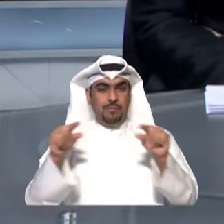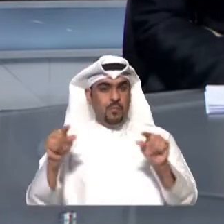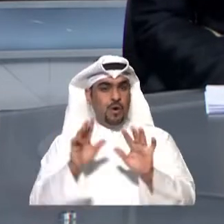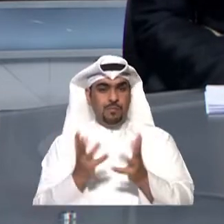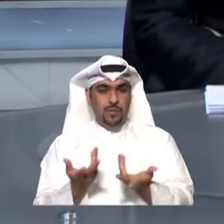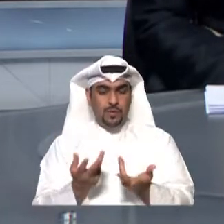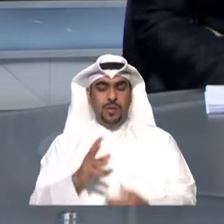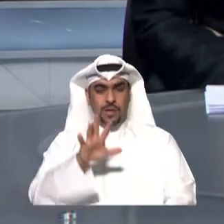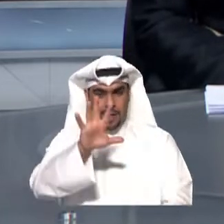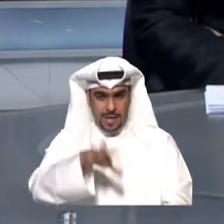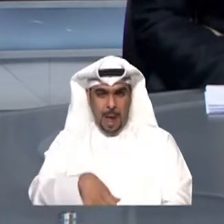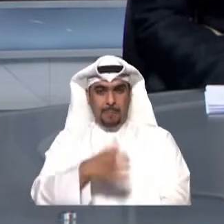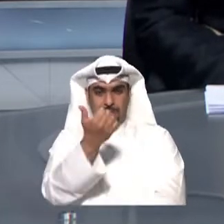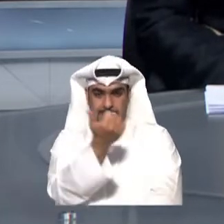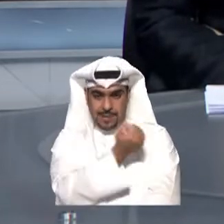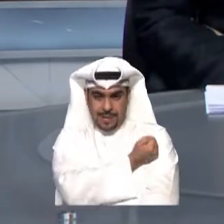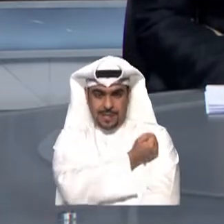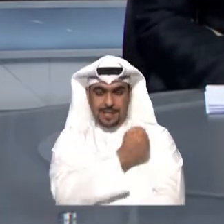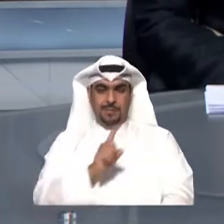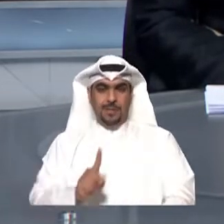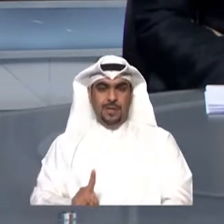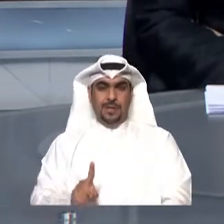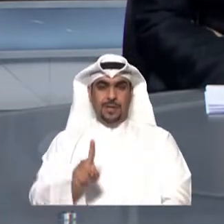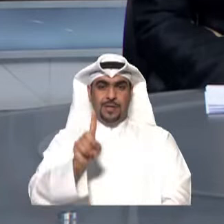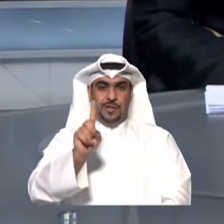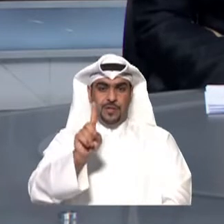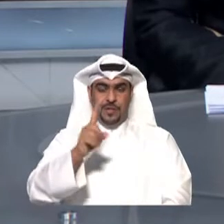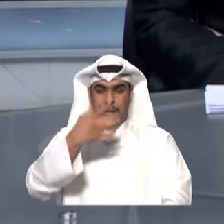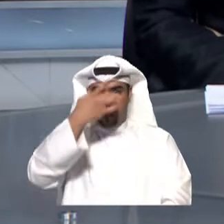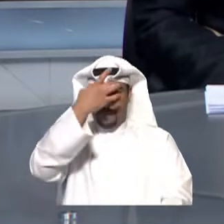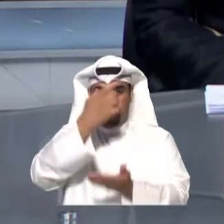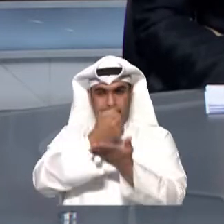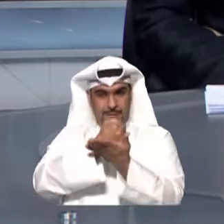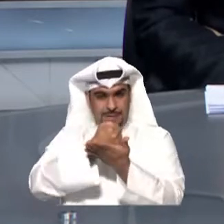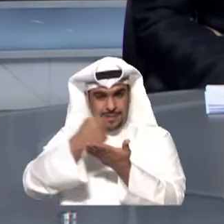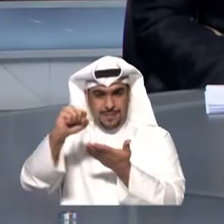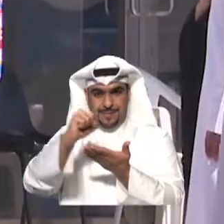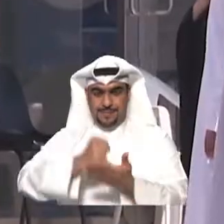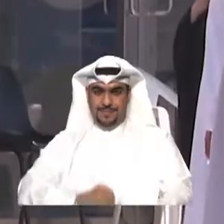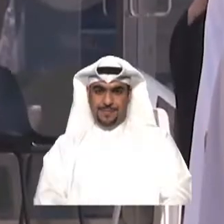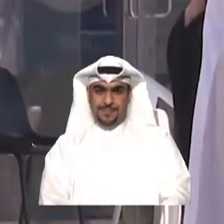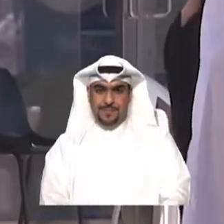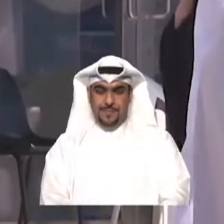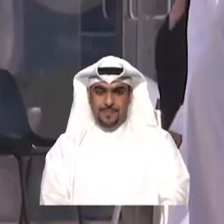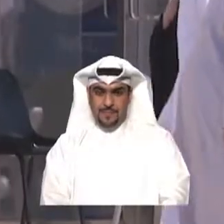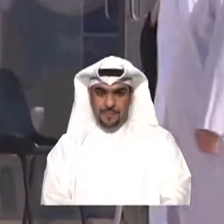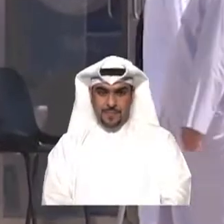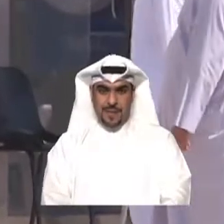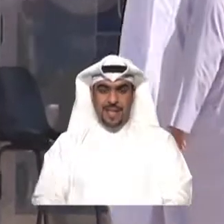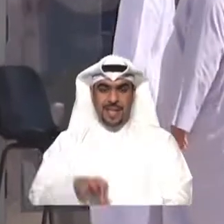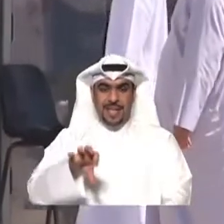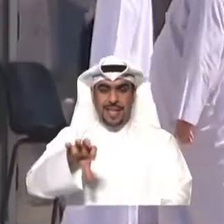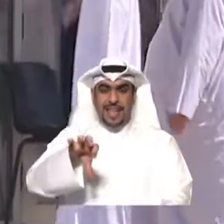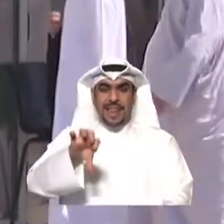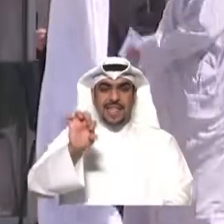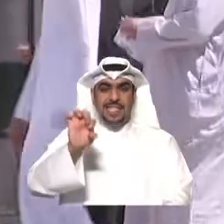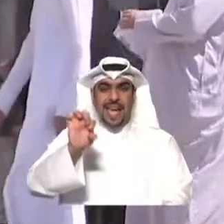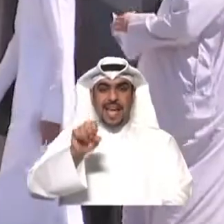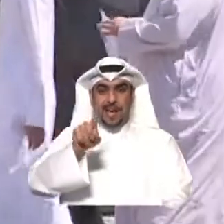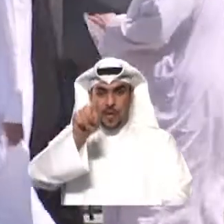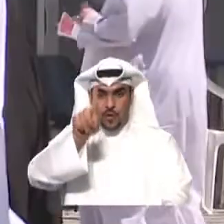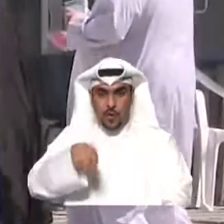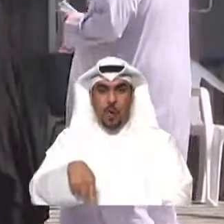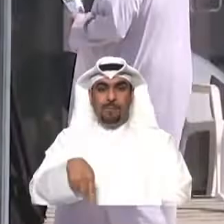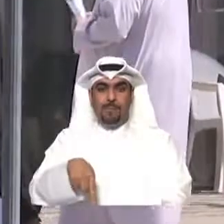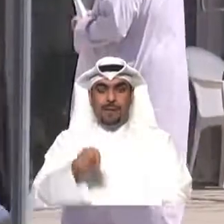نعم للتطعيم لتجاوز الجائحة الصحية. أكثر من 90 يوما مضت على